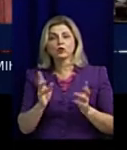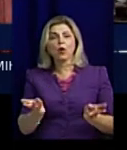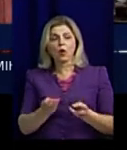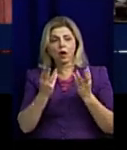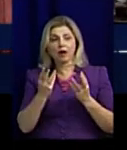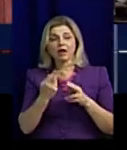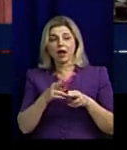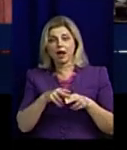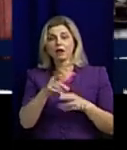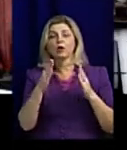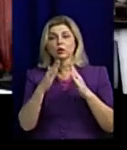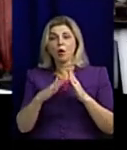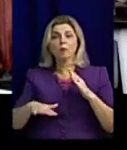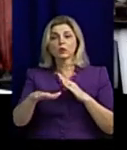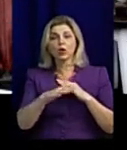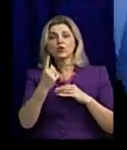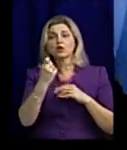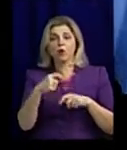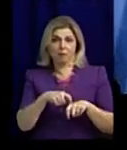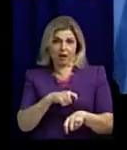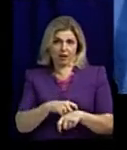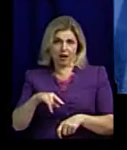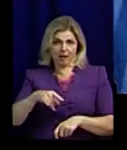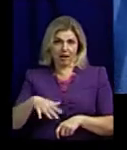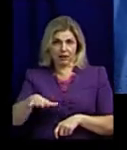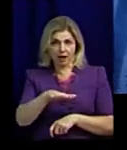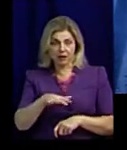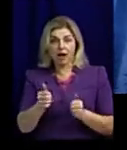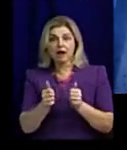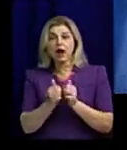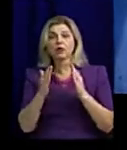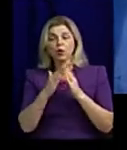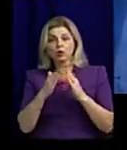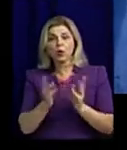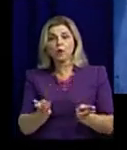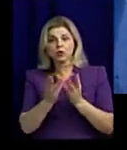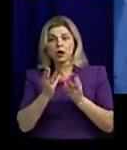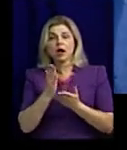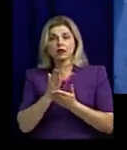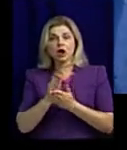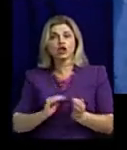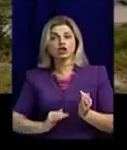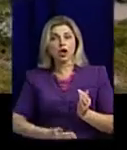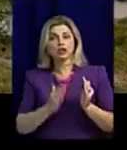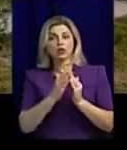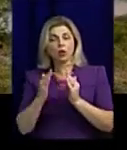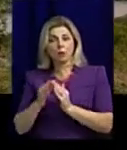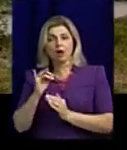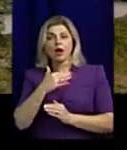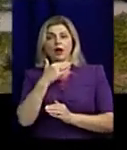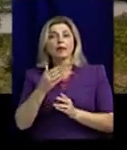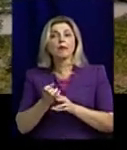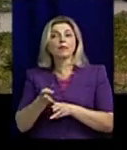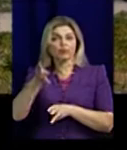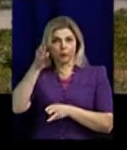неексплуатуєма будівля на площі 100 метрів квадратних. Поряд із будинком, в якому сталася пожежа, розташовані приватні будинки та декілька